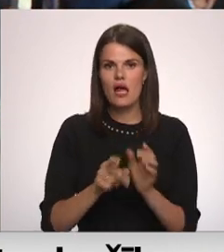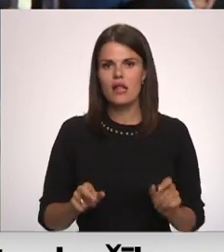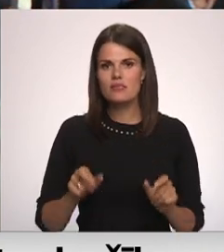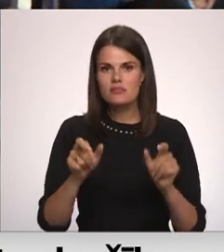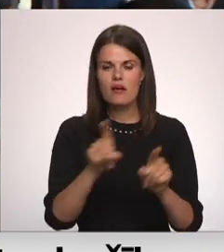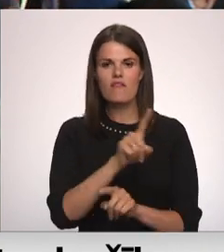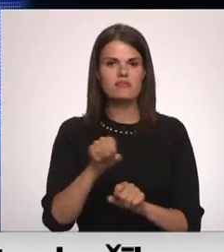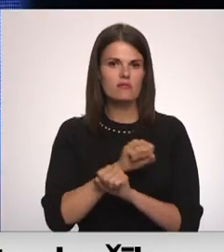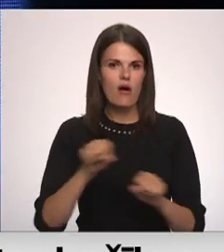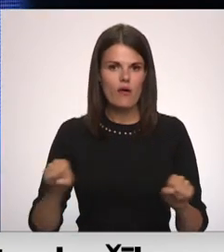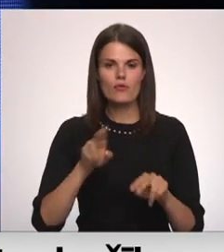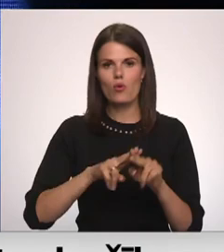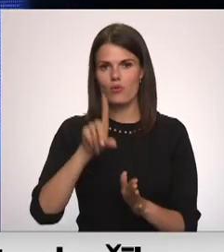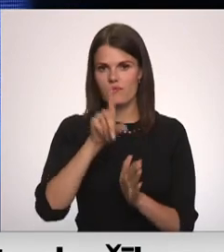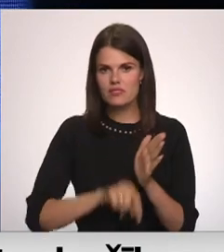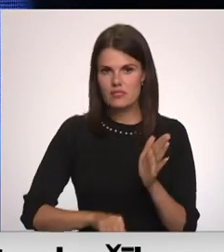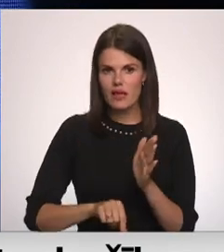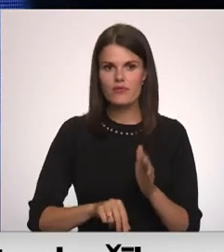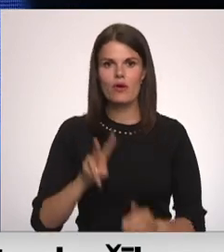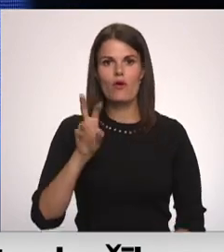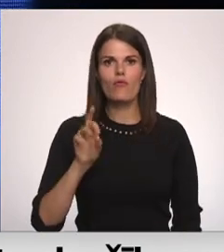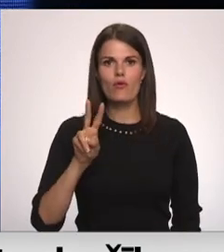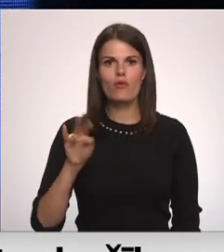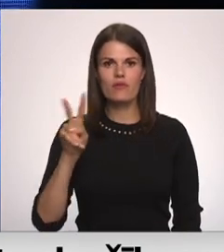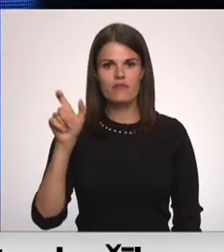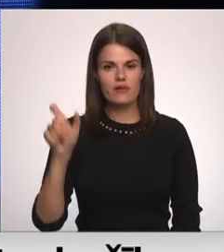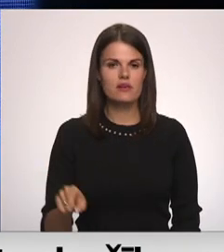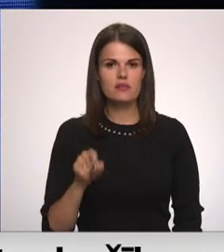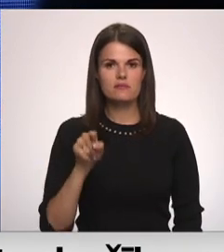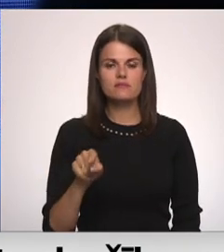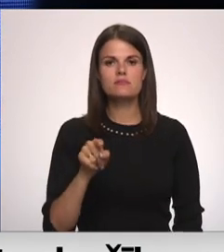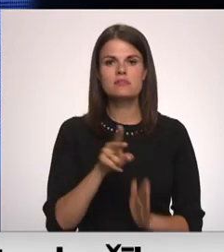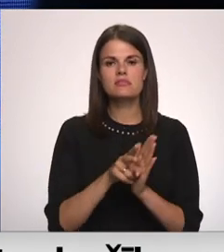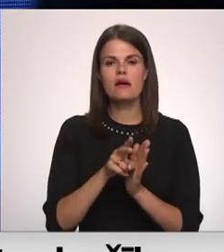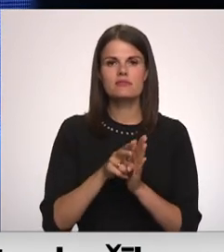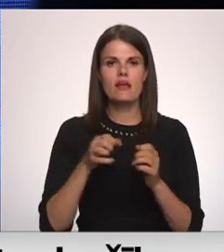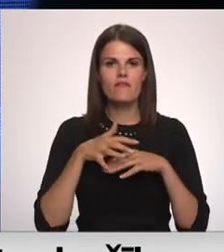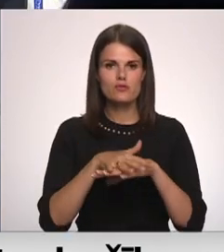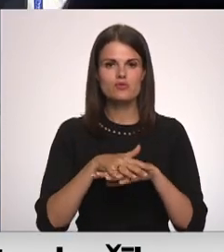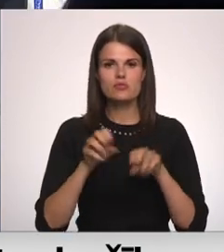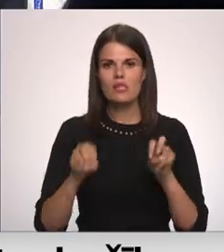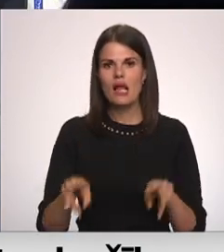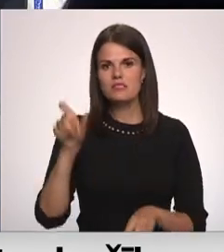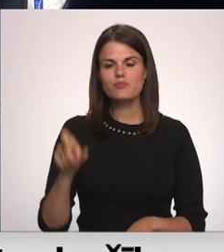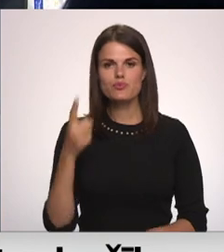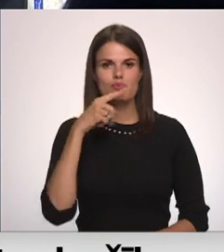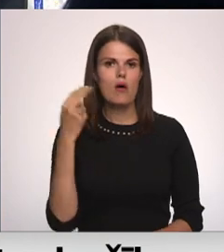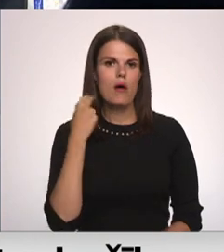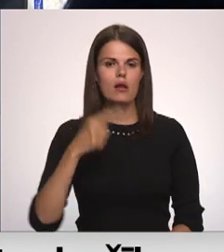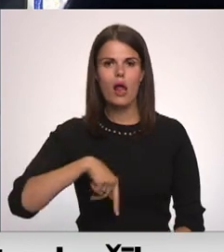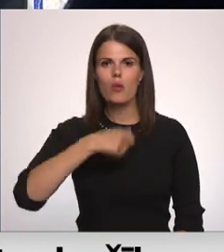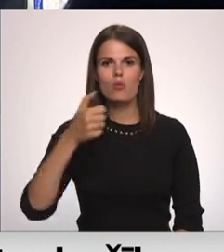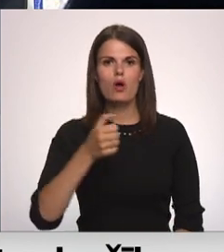un vislētāk. Warwick's Loaf, dzelzceļa infrastruktūras eksperts no Lielbritānijas, kurš daudzus gadus strādājis pie